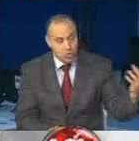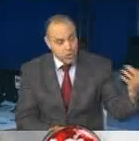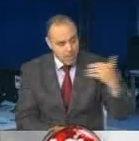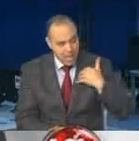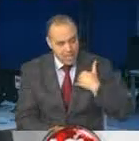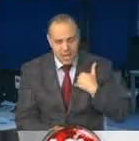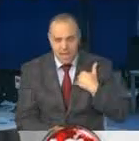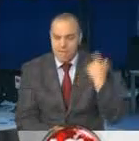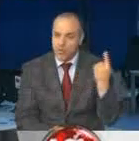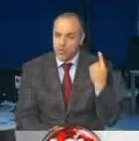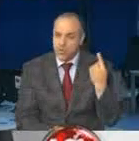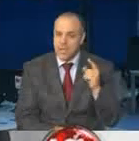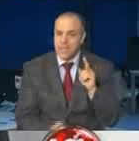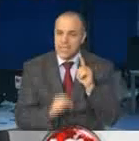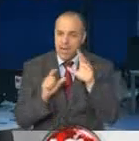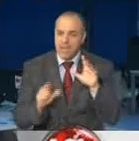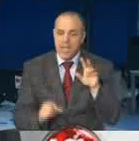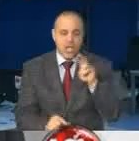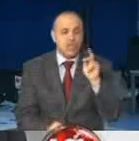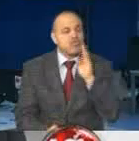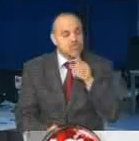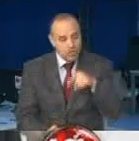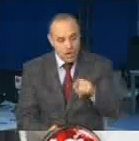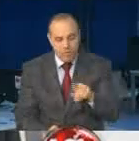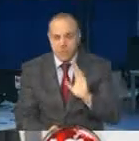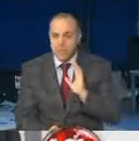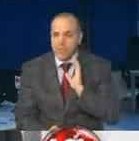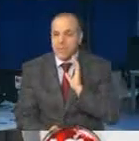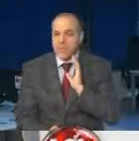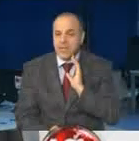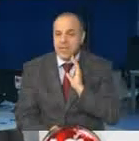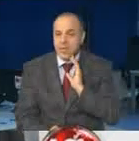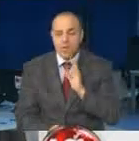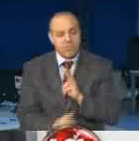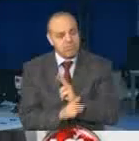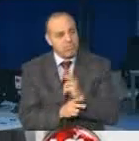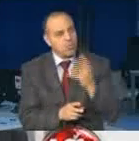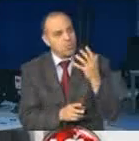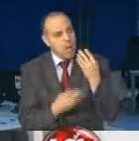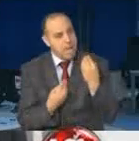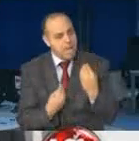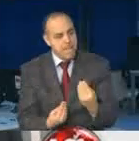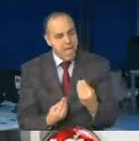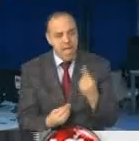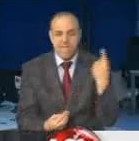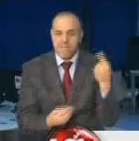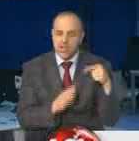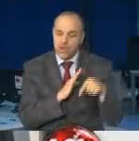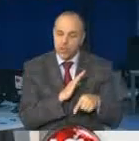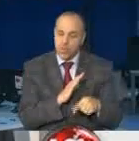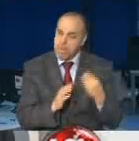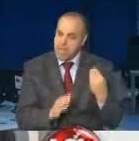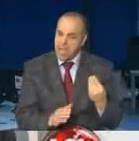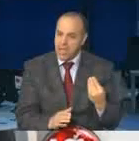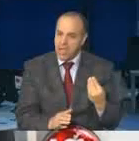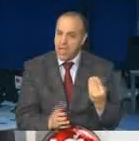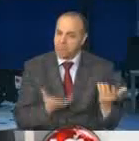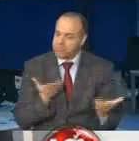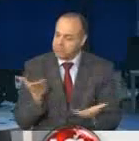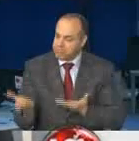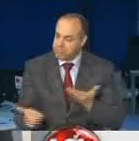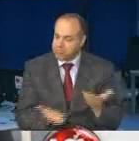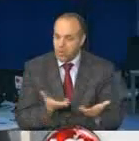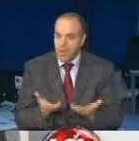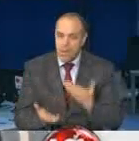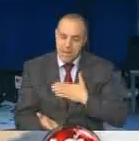يكونوا بحذانا من 17 حتى 20 جانفي ويتمتعوا بالطقس الباهي اللي موجود في توزر وحفاوه استقبال